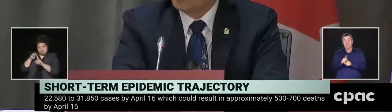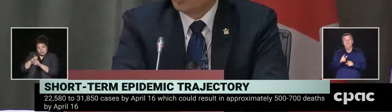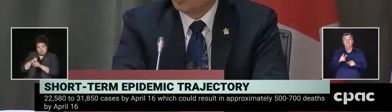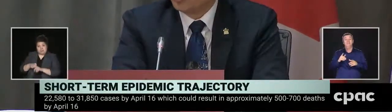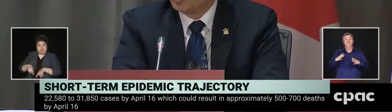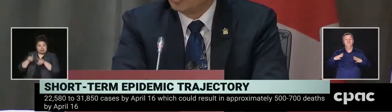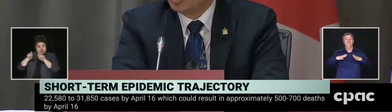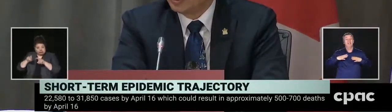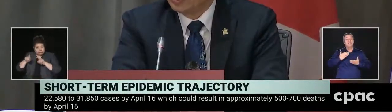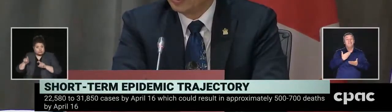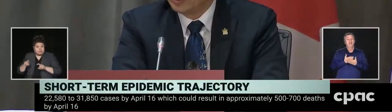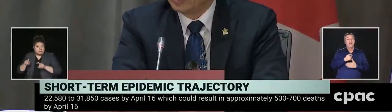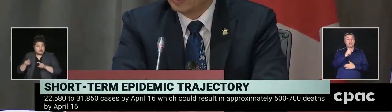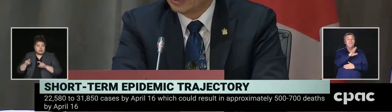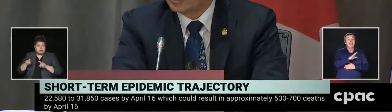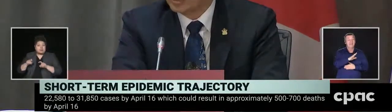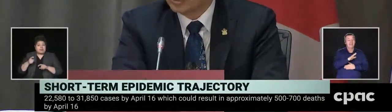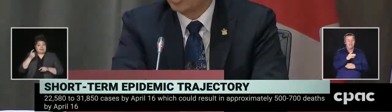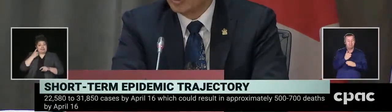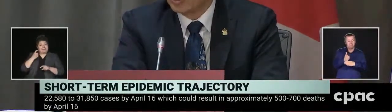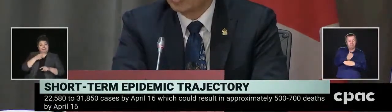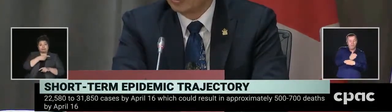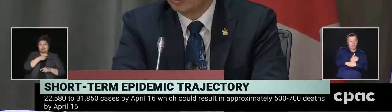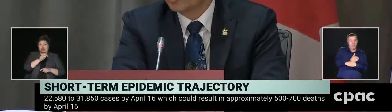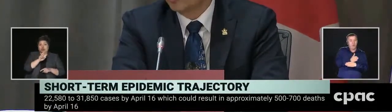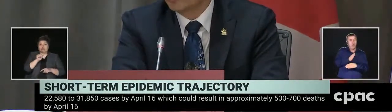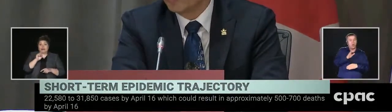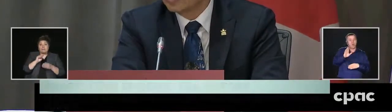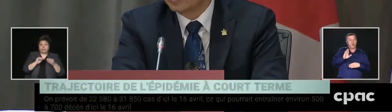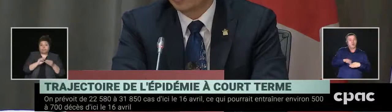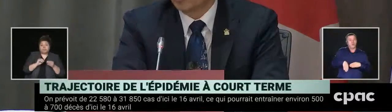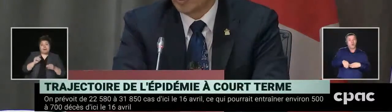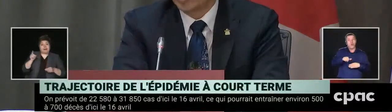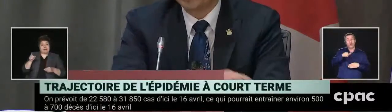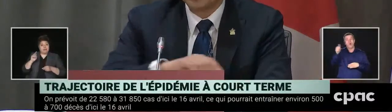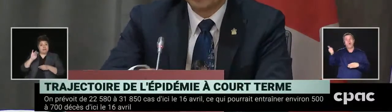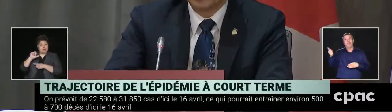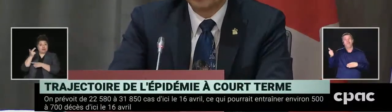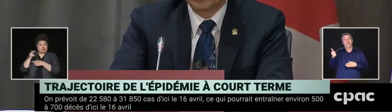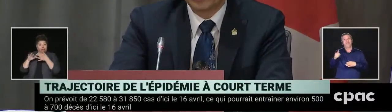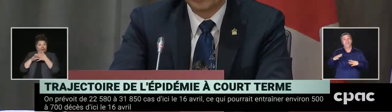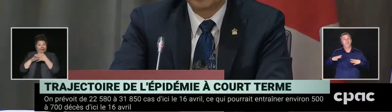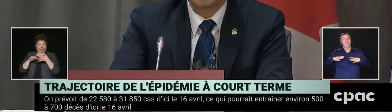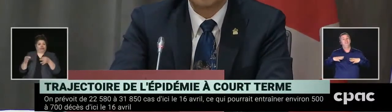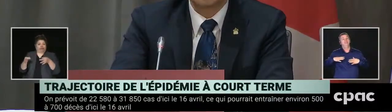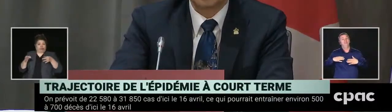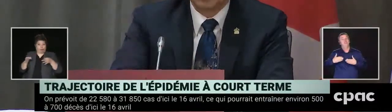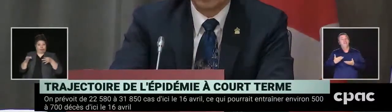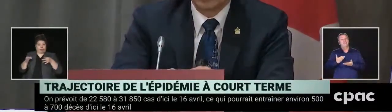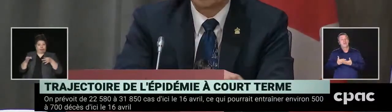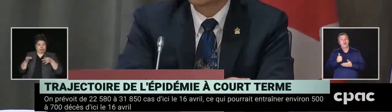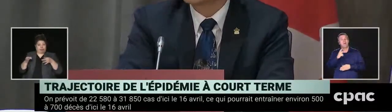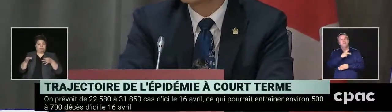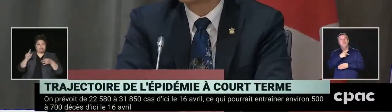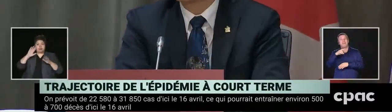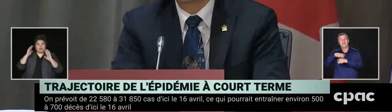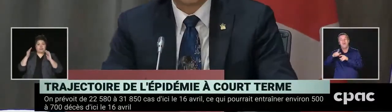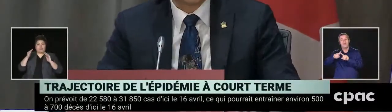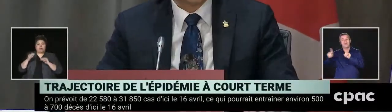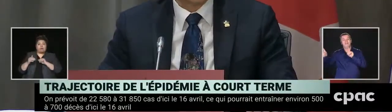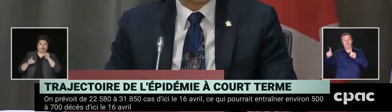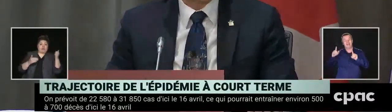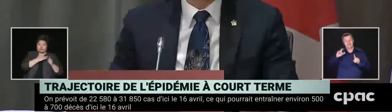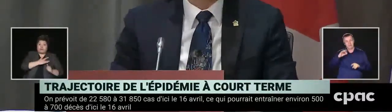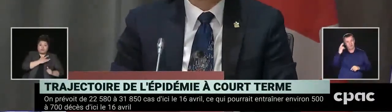était un peu plus tôt que les relâches scolaires dans les autres provinces et territoires. Question suivie.